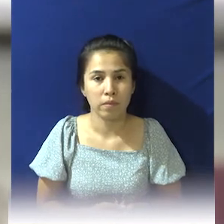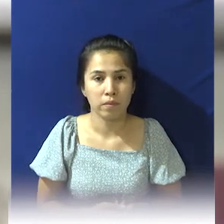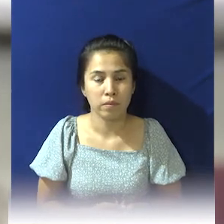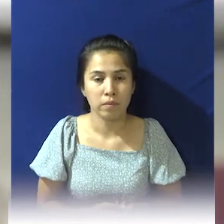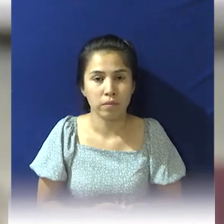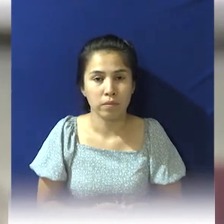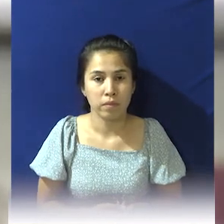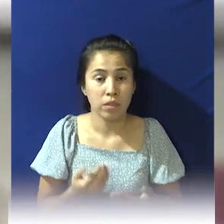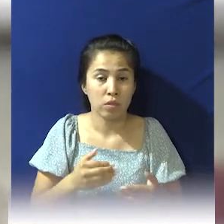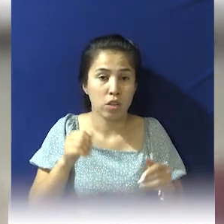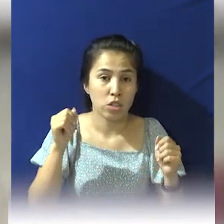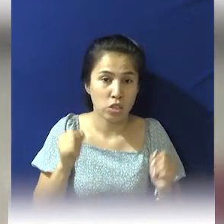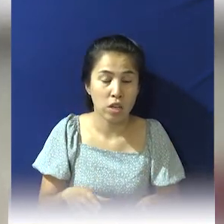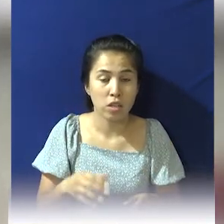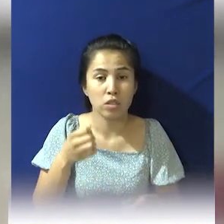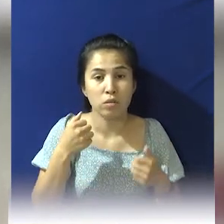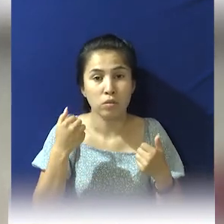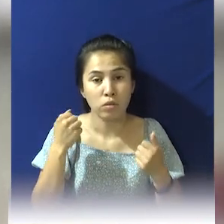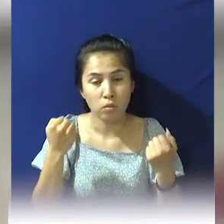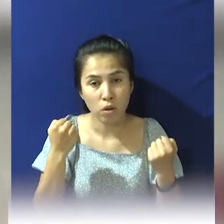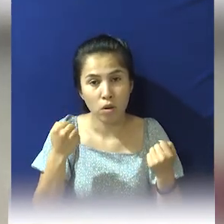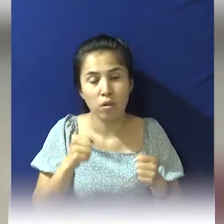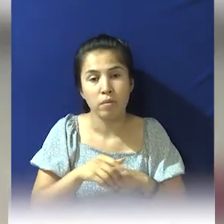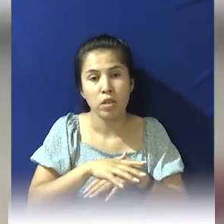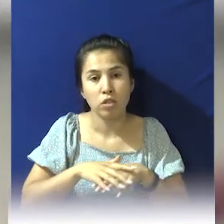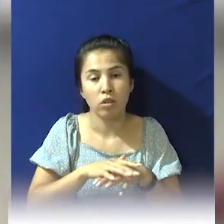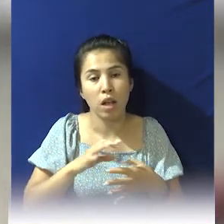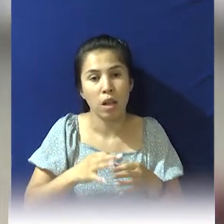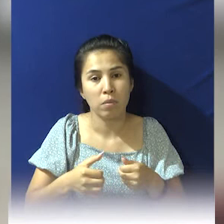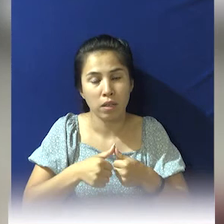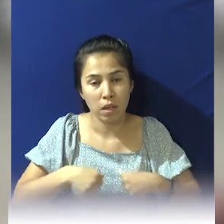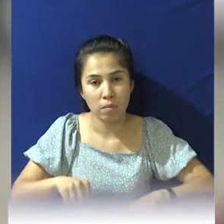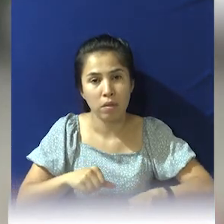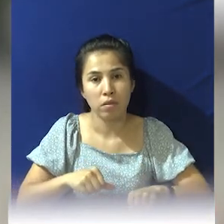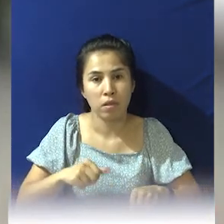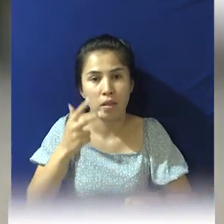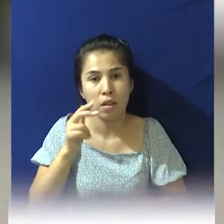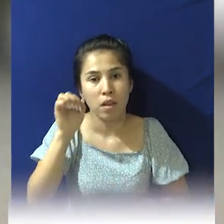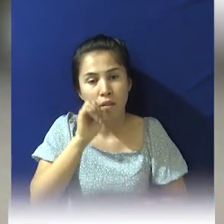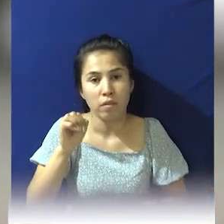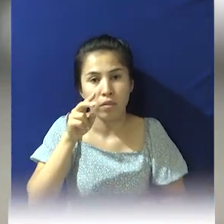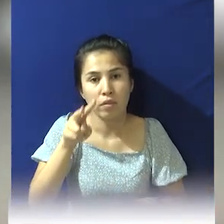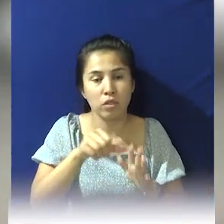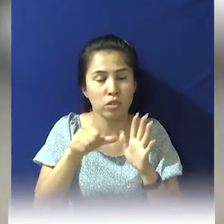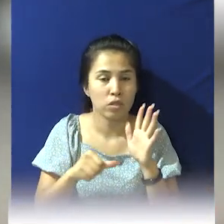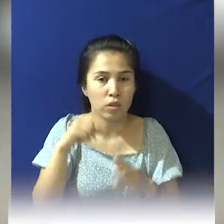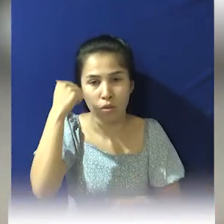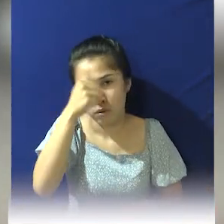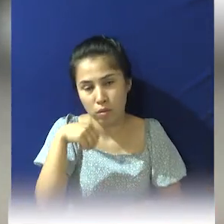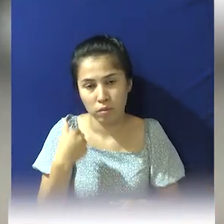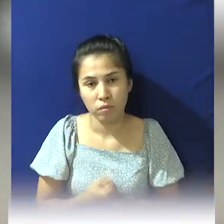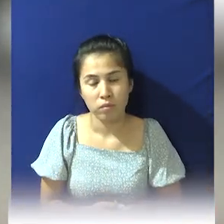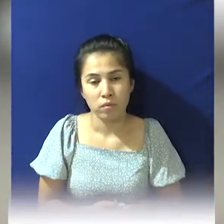Скейтбординг дебютирует в программе игр на Олимпиаде в Токио. Решение о его включении было принято Международным олимпийским комитетом